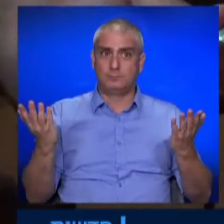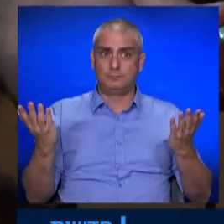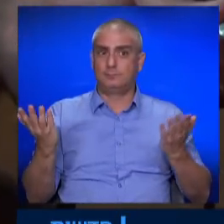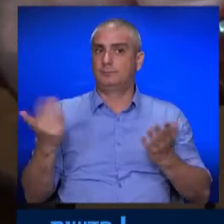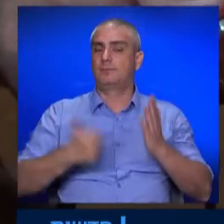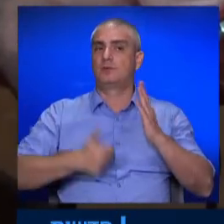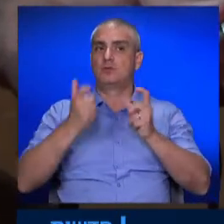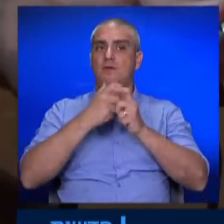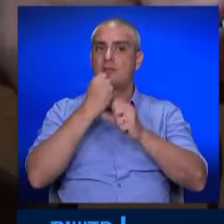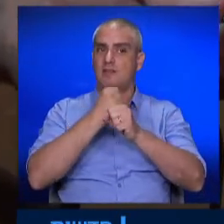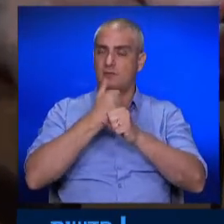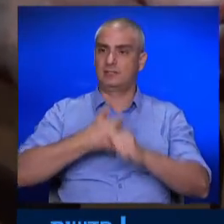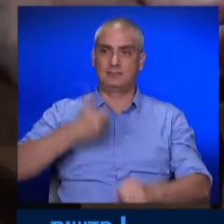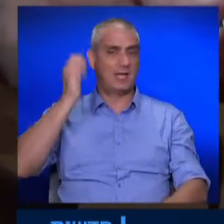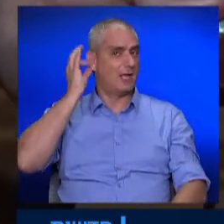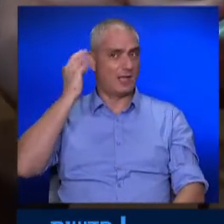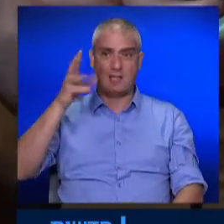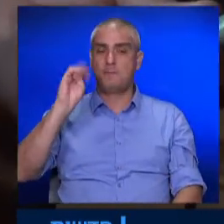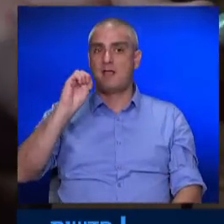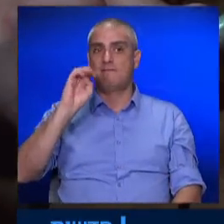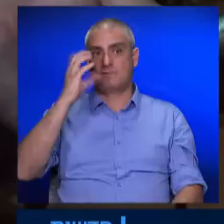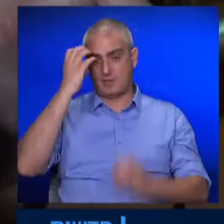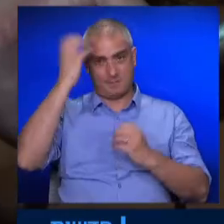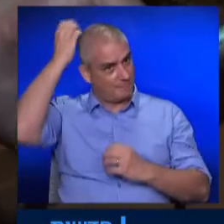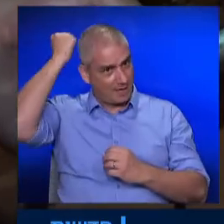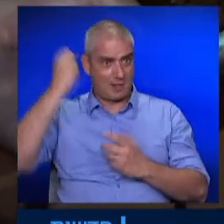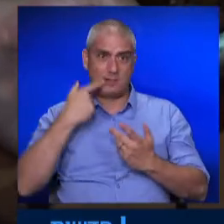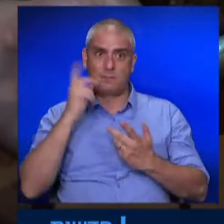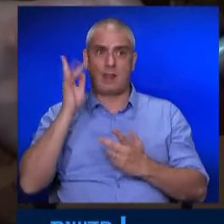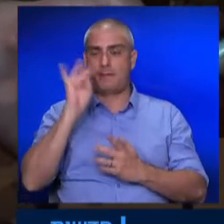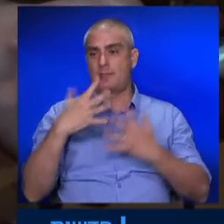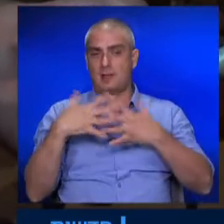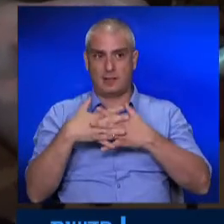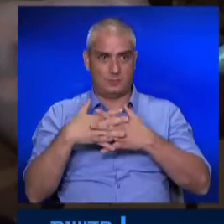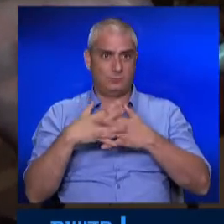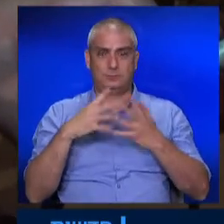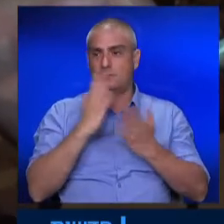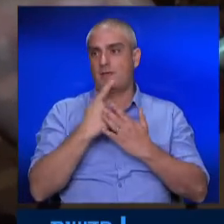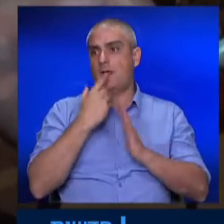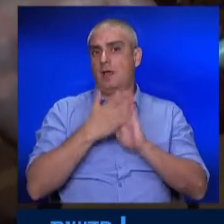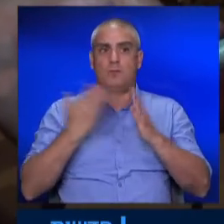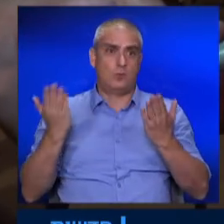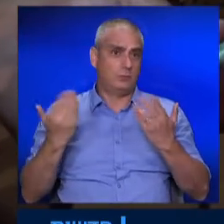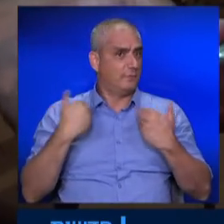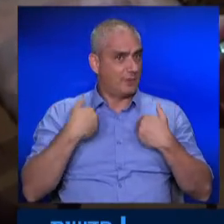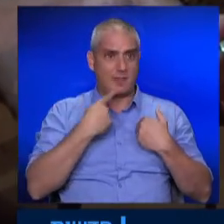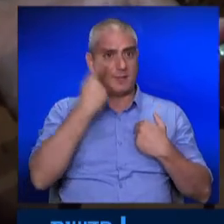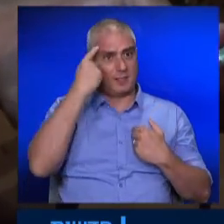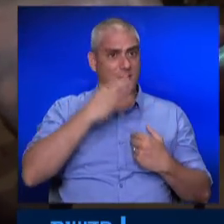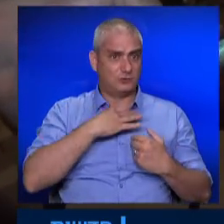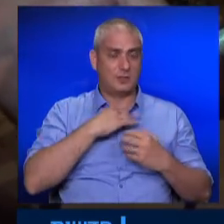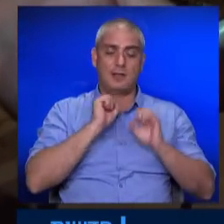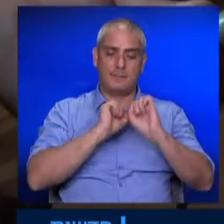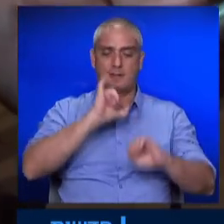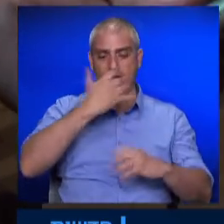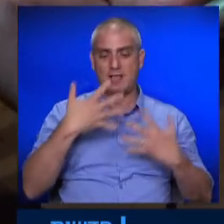ראשת מפלגת העבודה, שרה מרב מיכאלי, הביעה את עמדתה, למה היא מתנגדת לאיחוד, הדברים נאמרו, ואני הבעתי את עמדתי